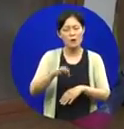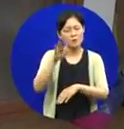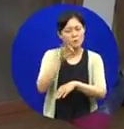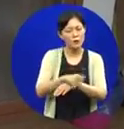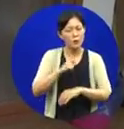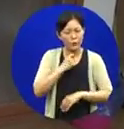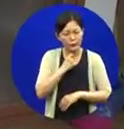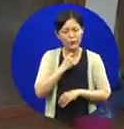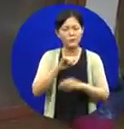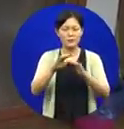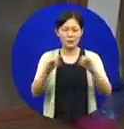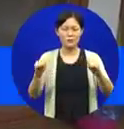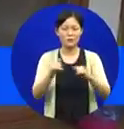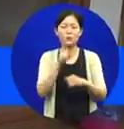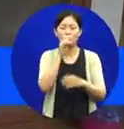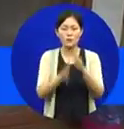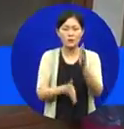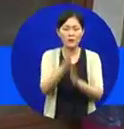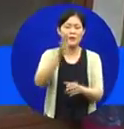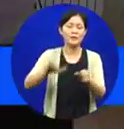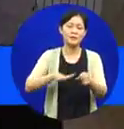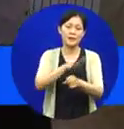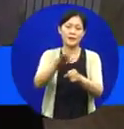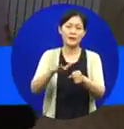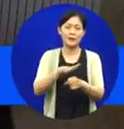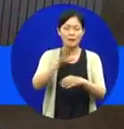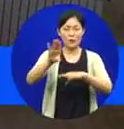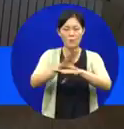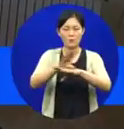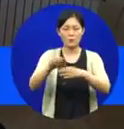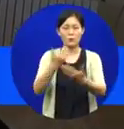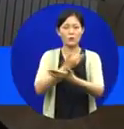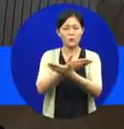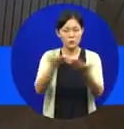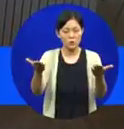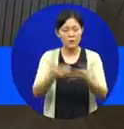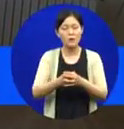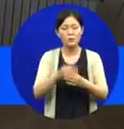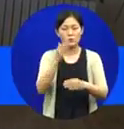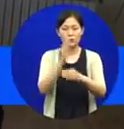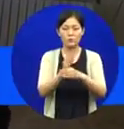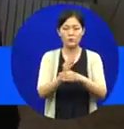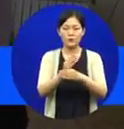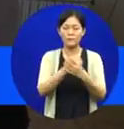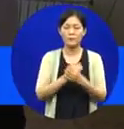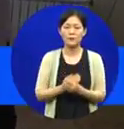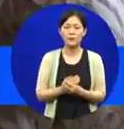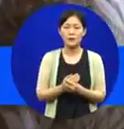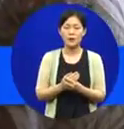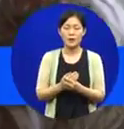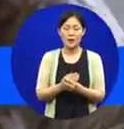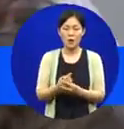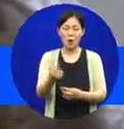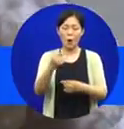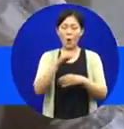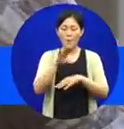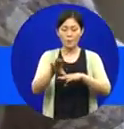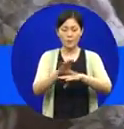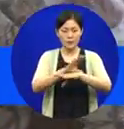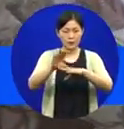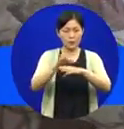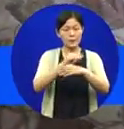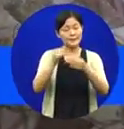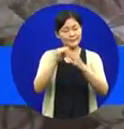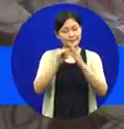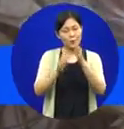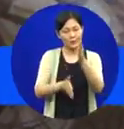필요하지만 구입하기 어려운 주민들에게 용인시가 사랑의 PC를 전달하고 있습니다. 올 상반기 시청과 사업소 등에서